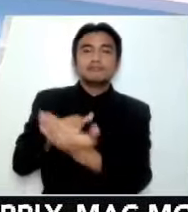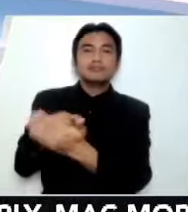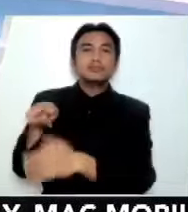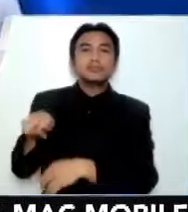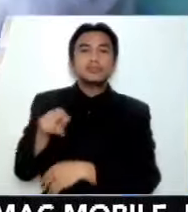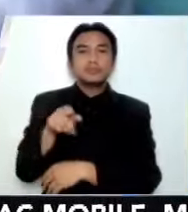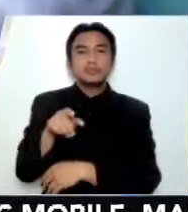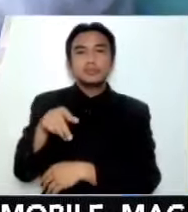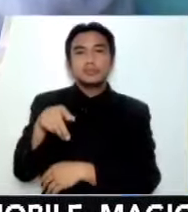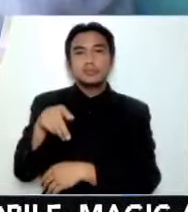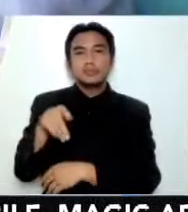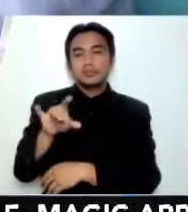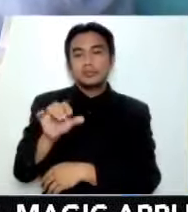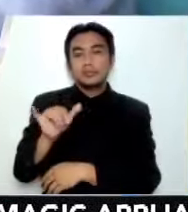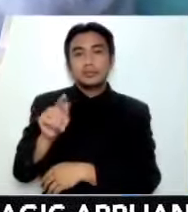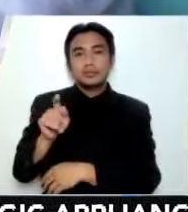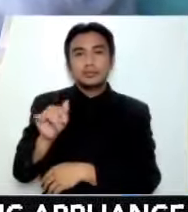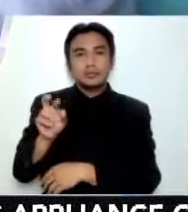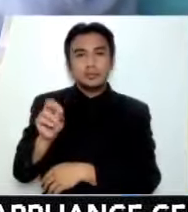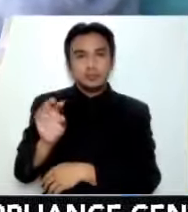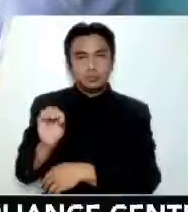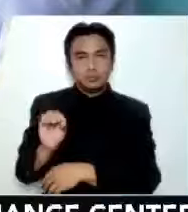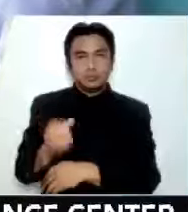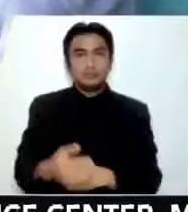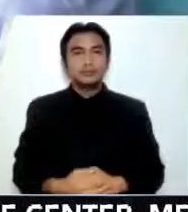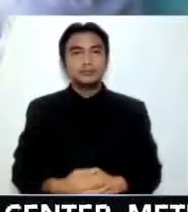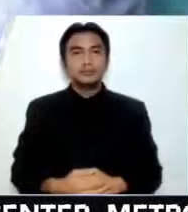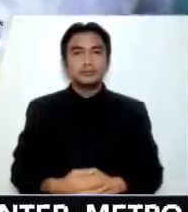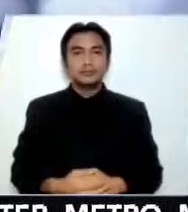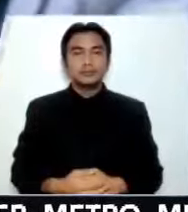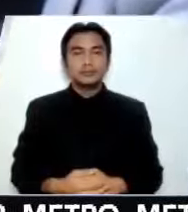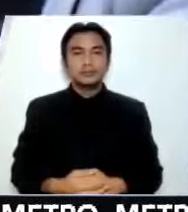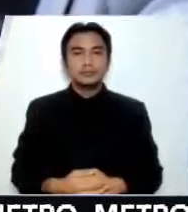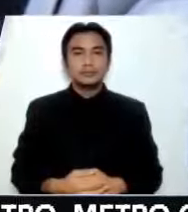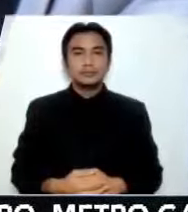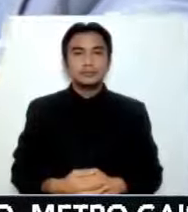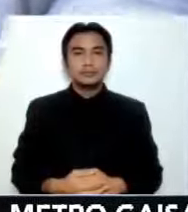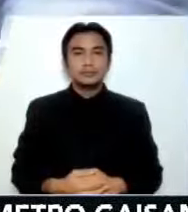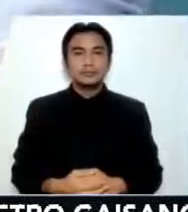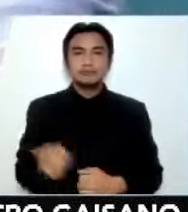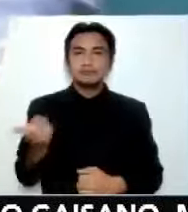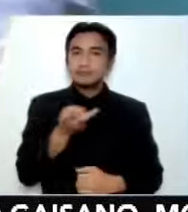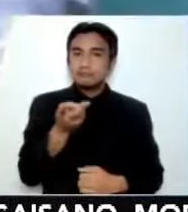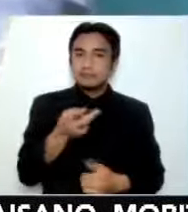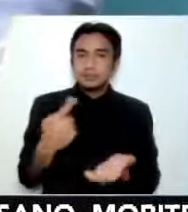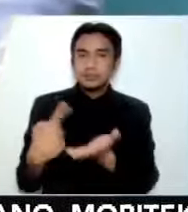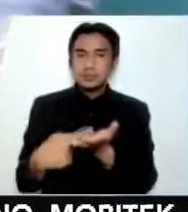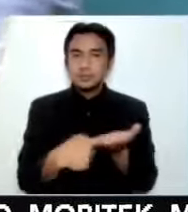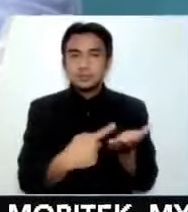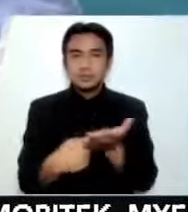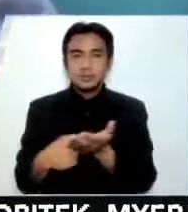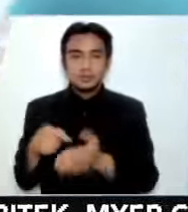Cayetano. Thank you, Mr. Chair. 21.7 billion. Kabuang Kanaday.